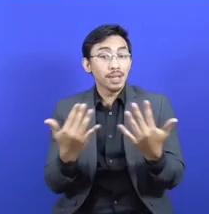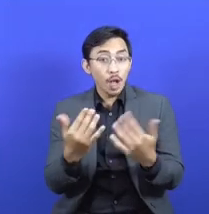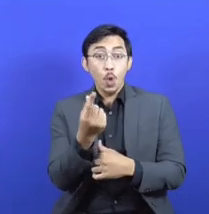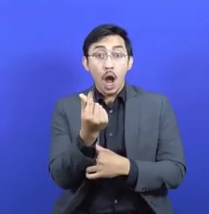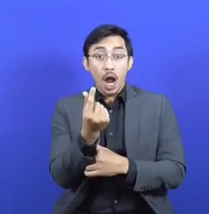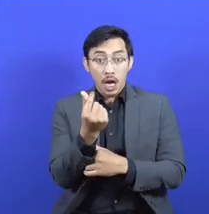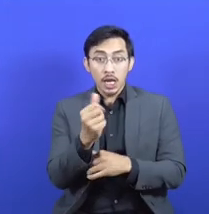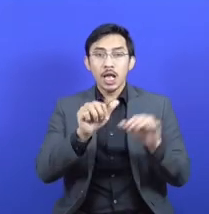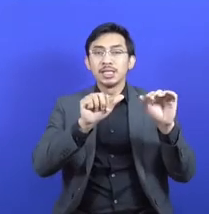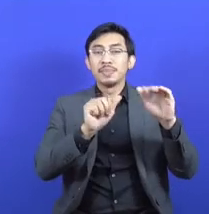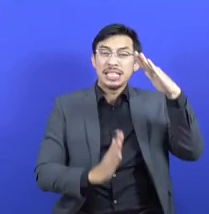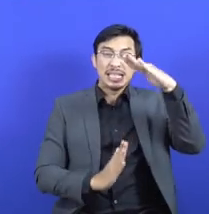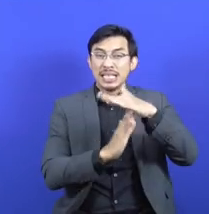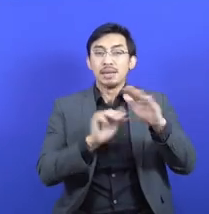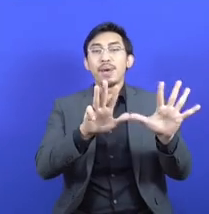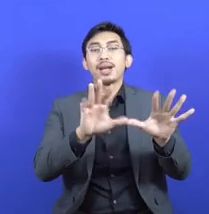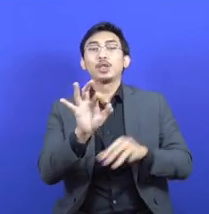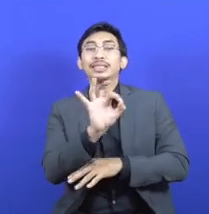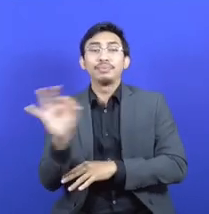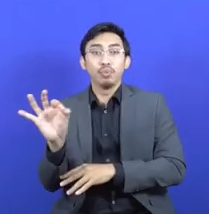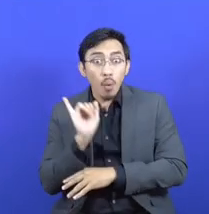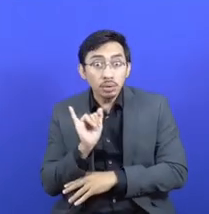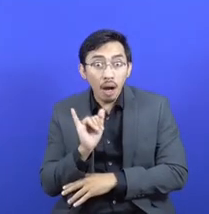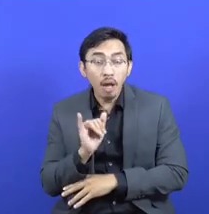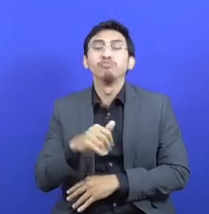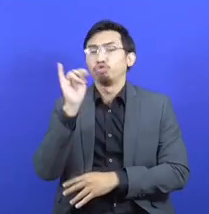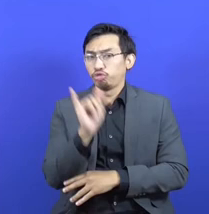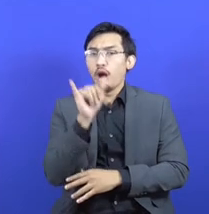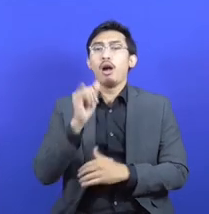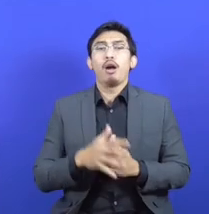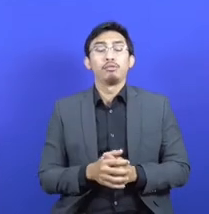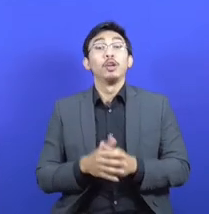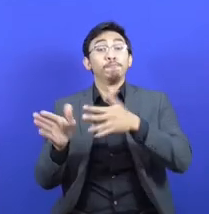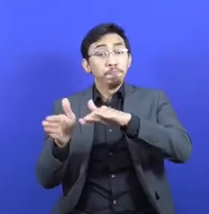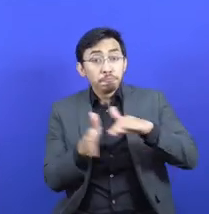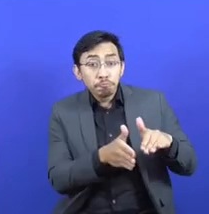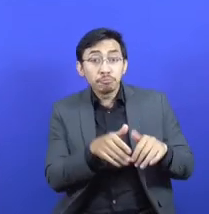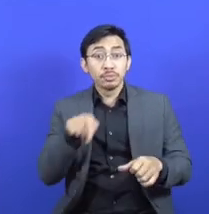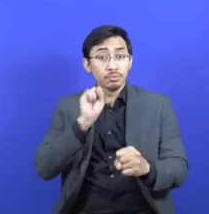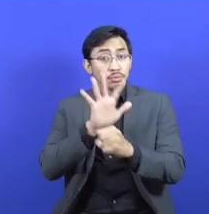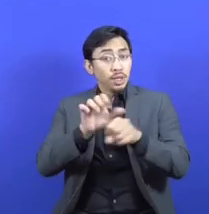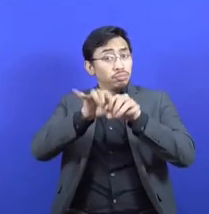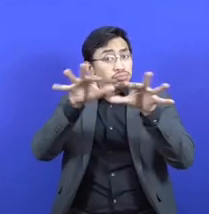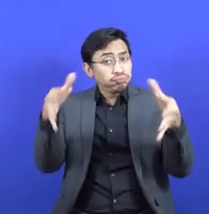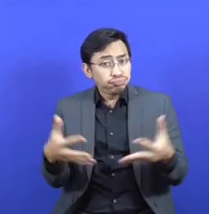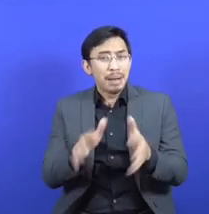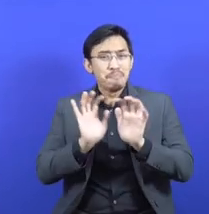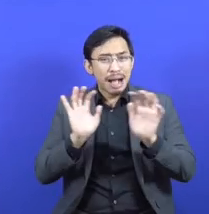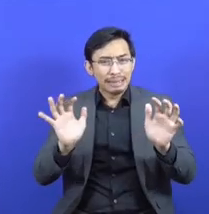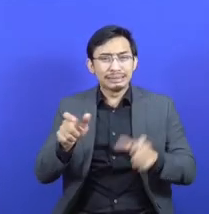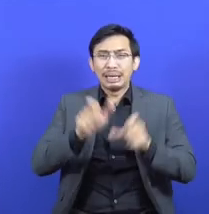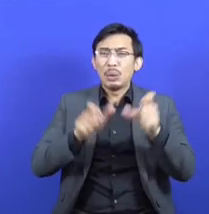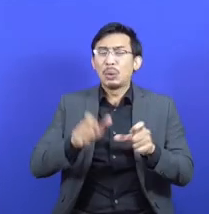harga tertingginya 900.000 loh. Oh iya? Iya. Tidak hanya itu, saat pandemi COVID-19 ini banyak